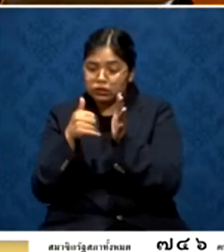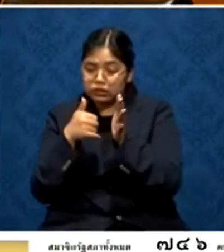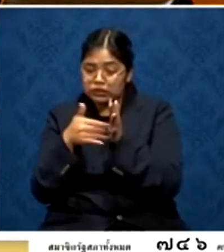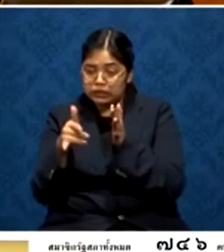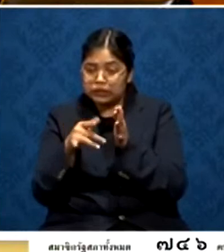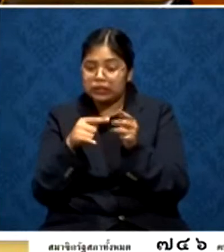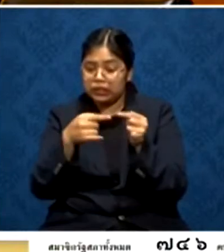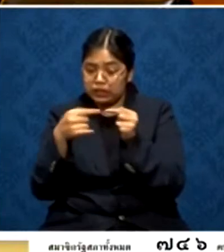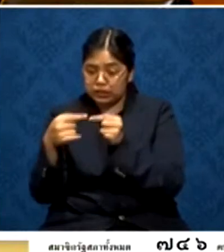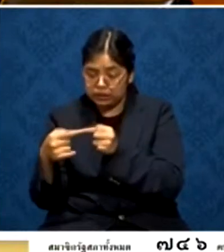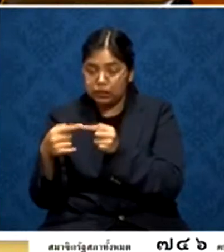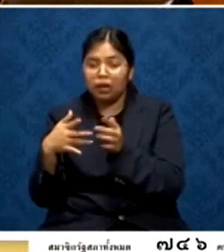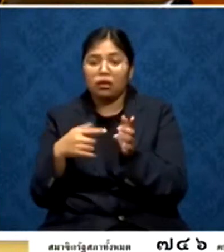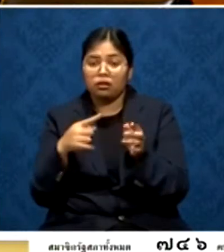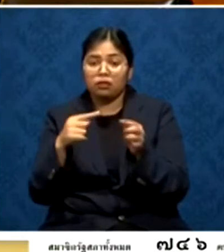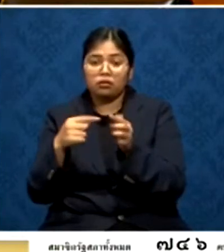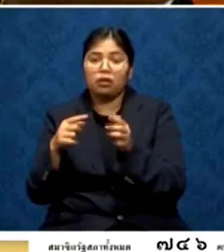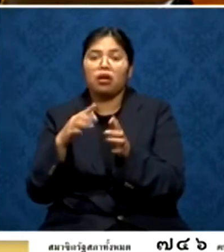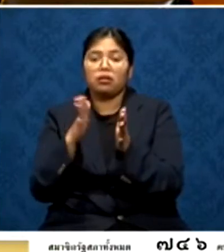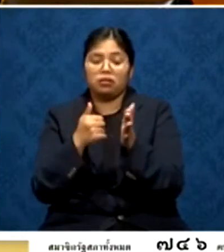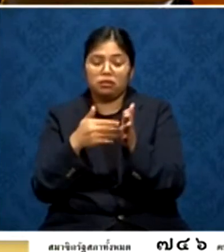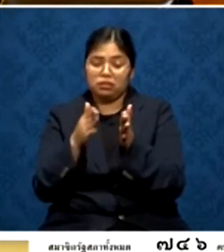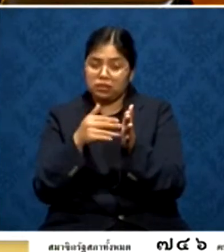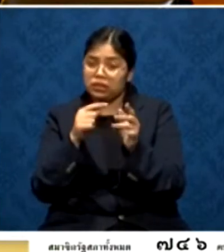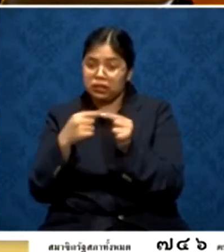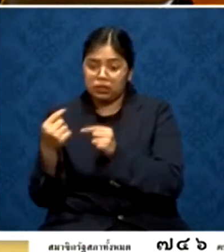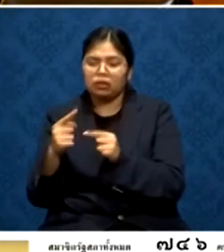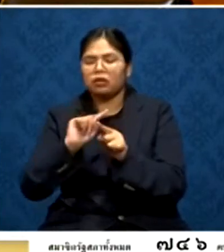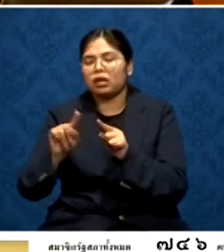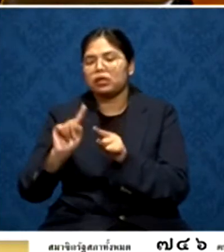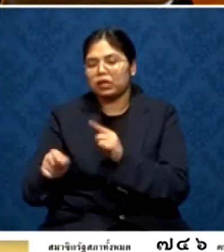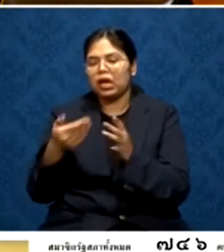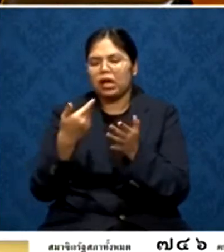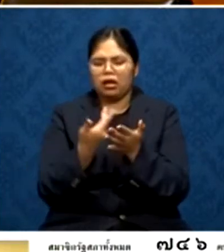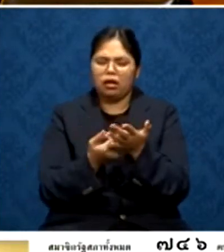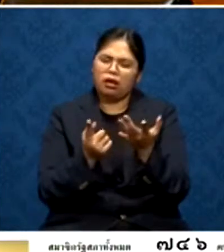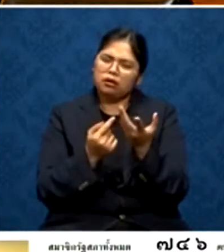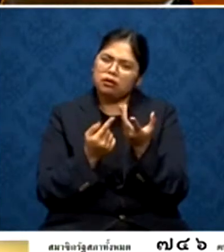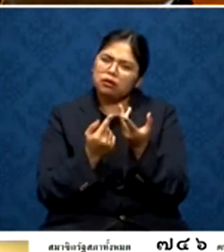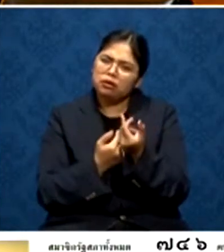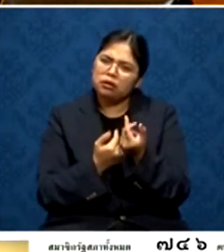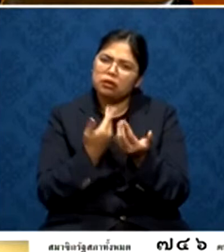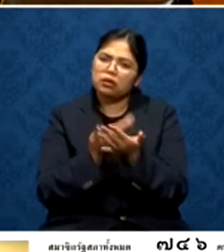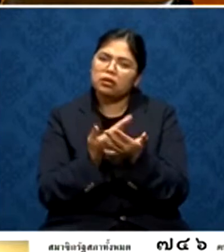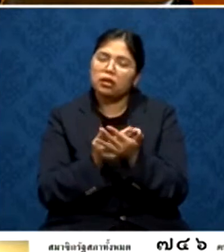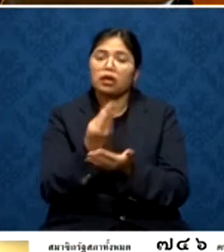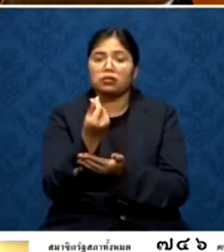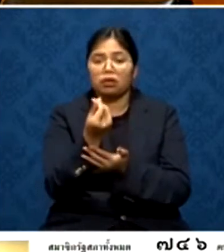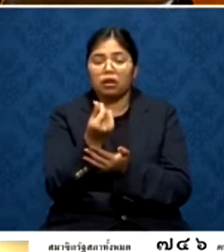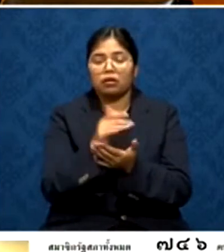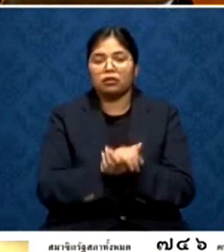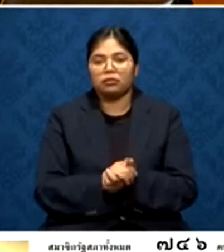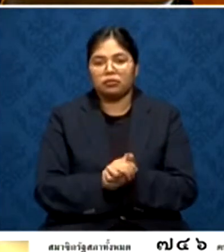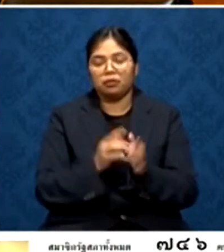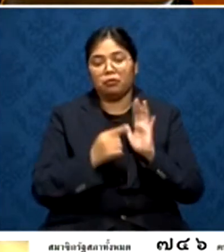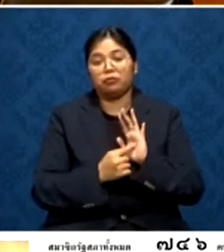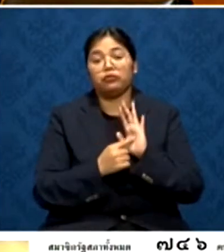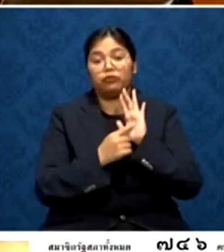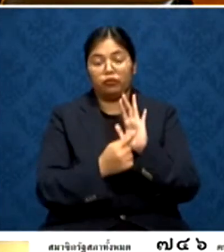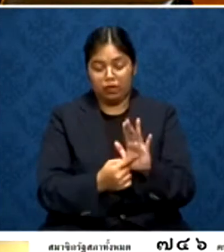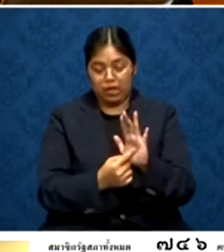สีหนึ่งจะคิดราคาอย่างไรนั้นกระผมขอชี้แจงโดยจะยกตัวอย่างประกอบนะ